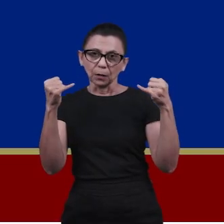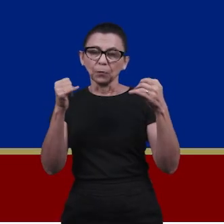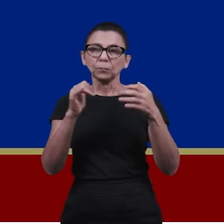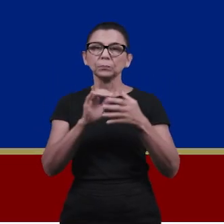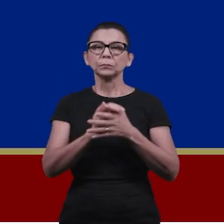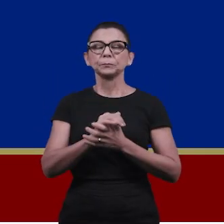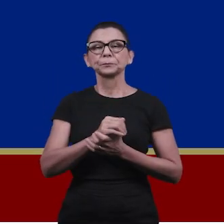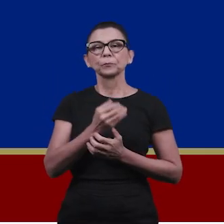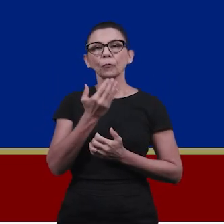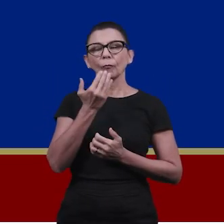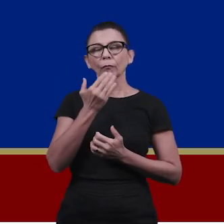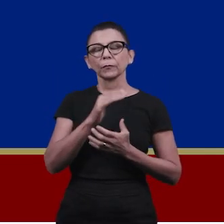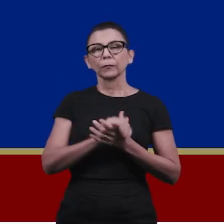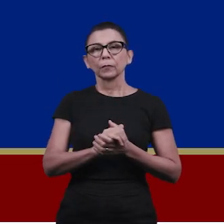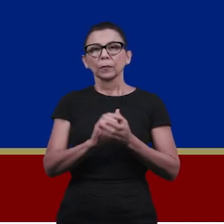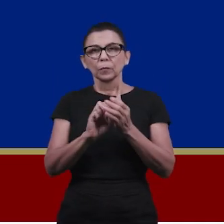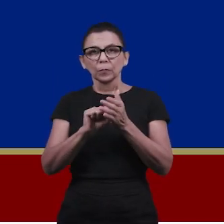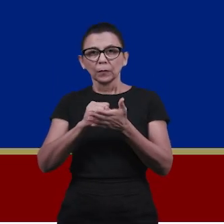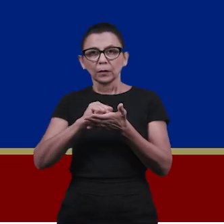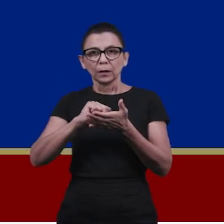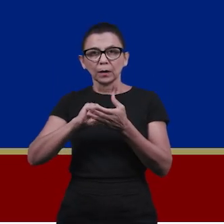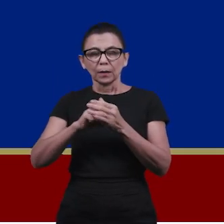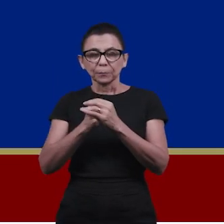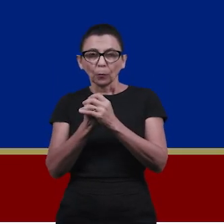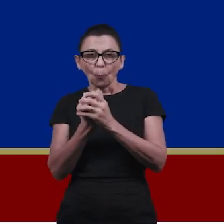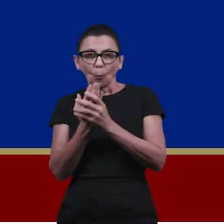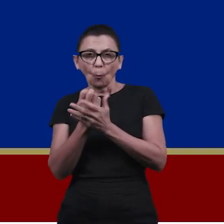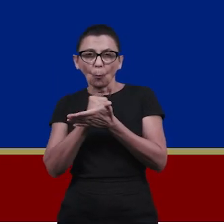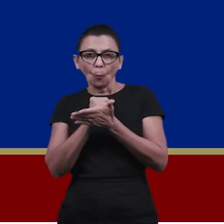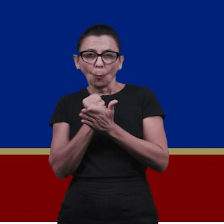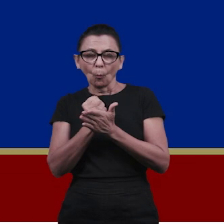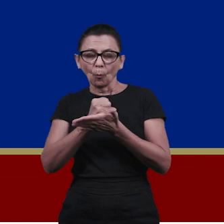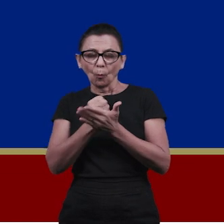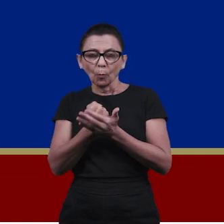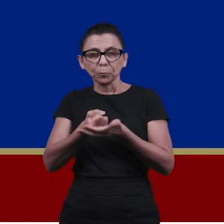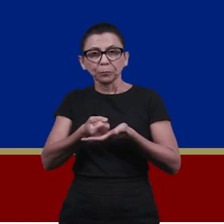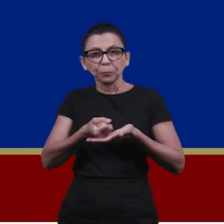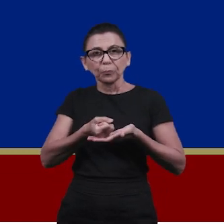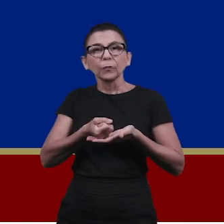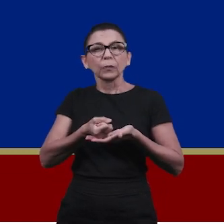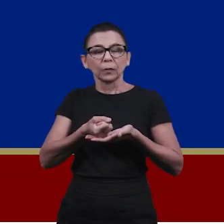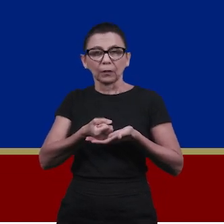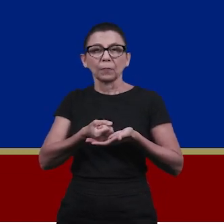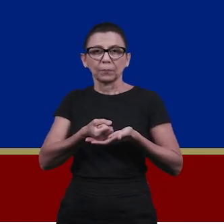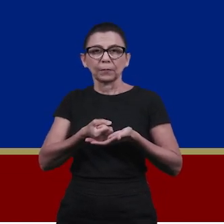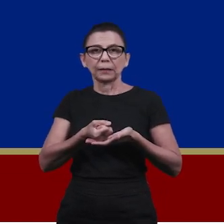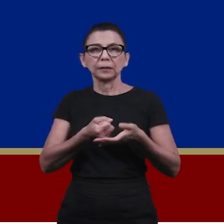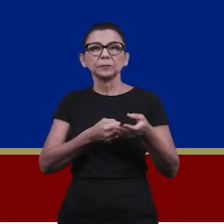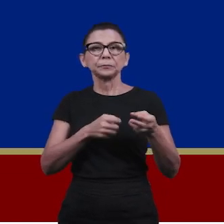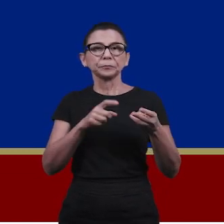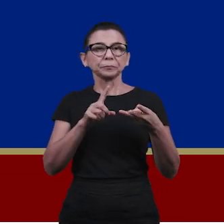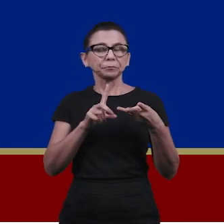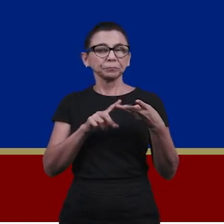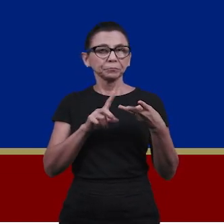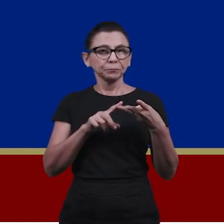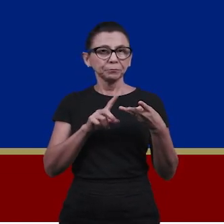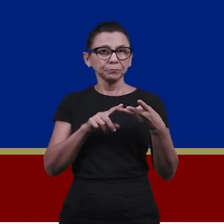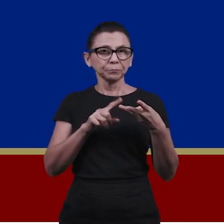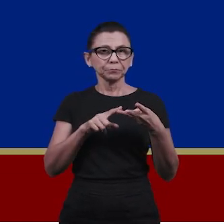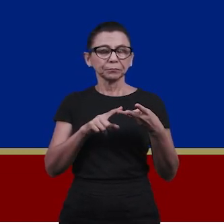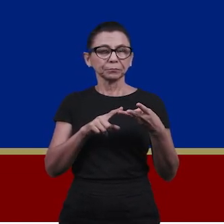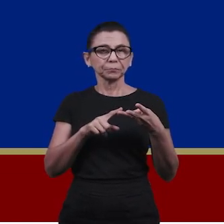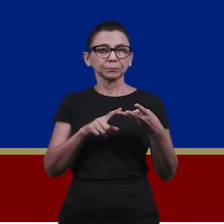Donc, l'assaisonnement de la chair rôtie au feu était les pains sans